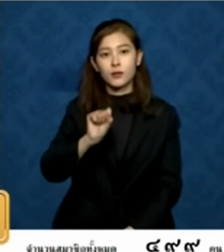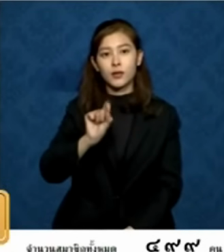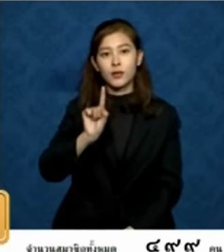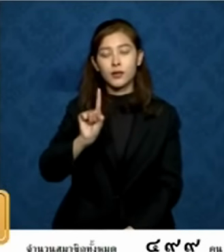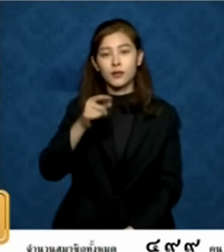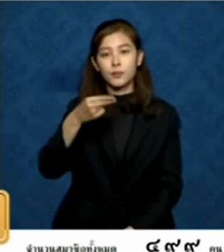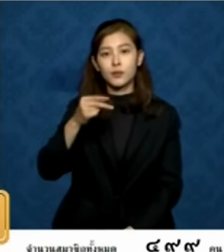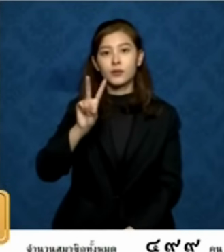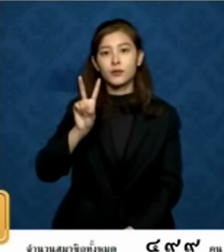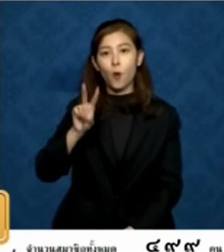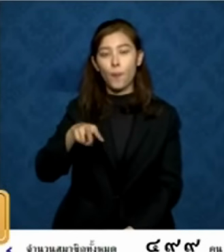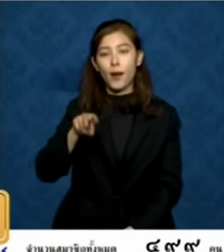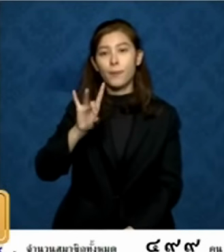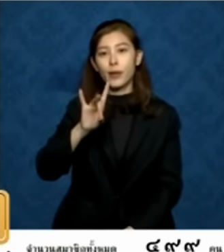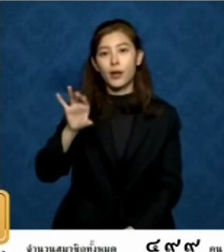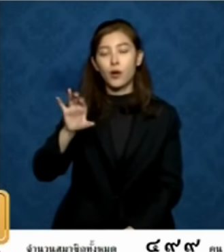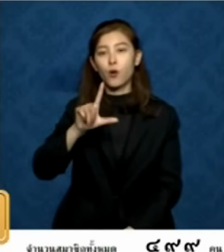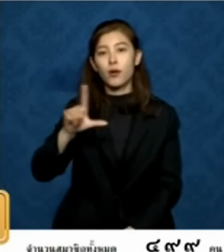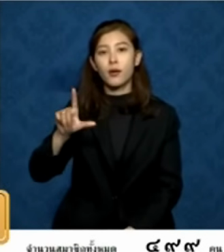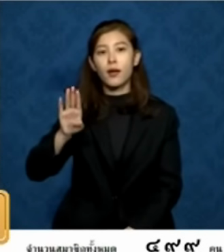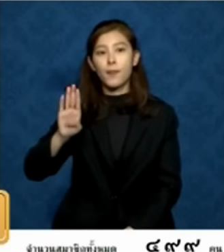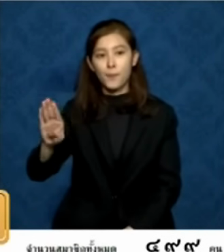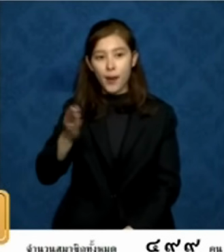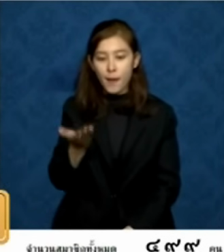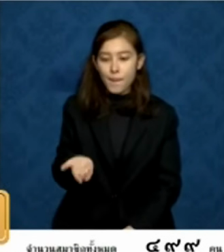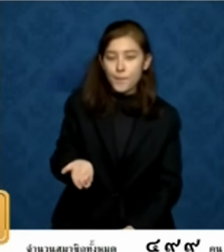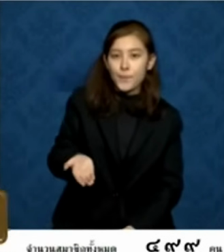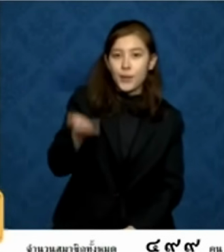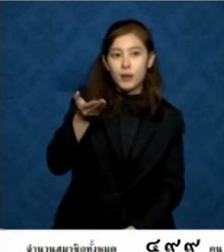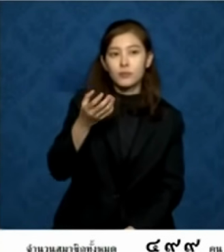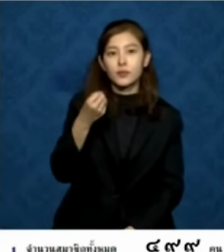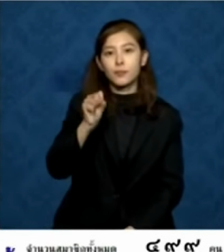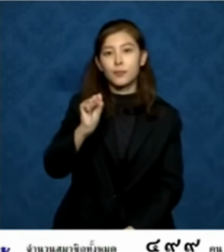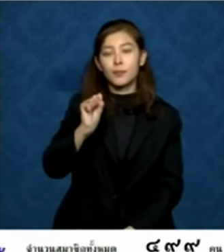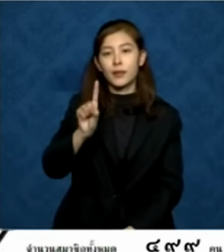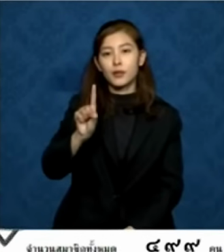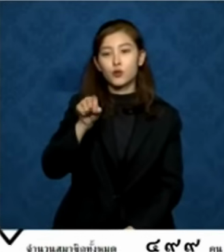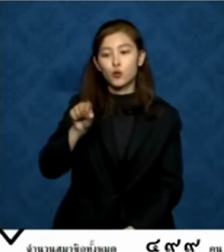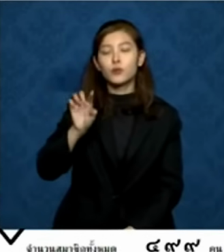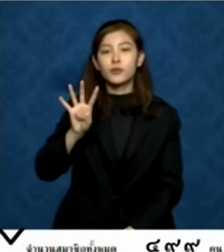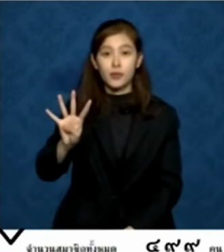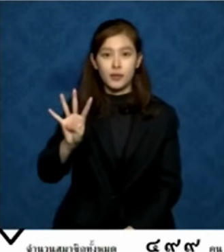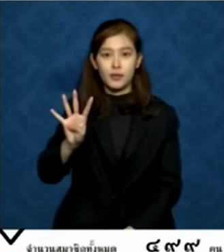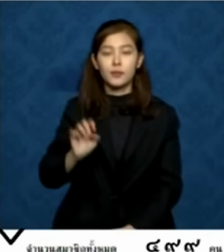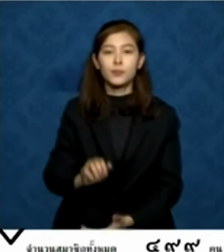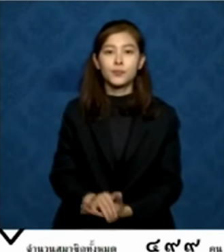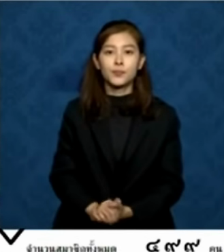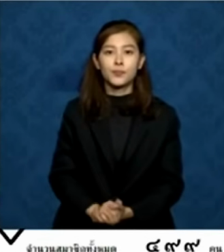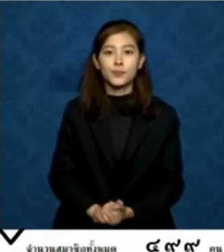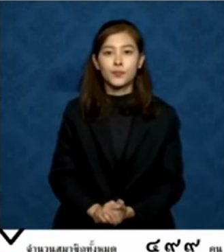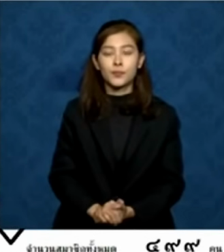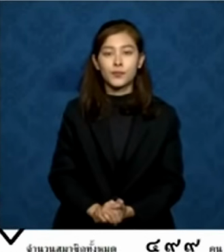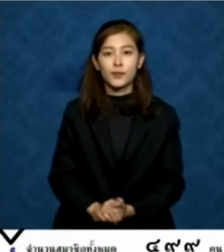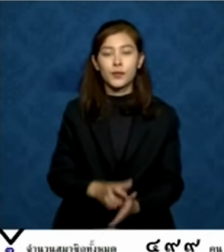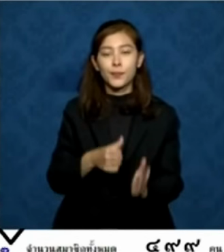2,912,800 ล้านบาทเพิ่มขึ้นร้อยละ 11.4 จากปีที่แล้วและหากการจัดภา